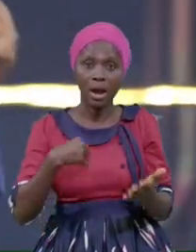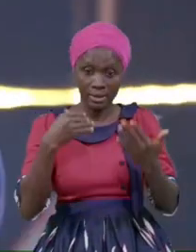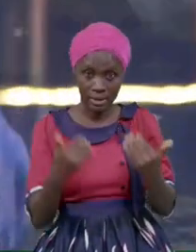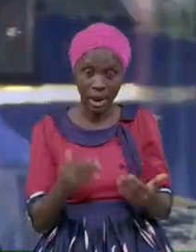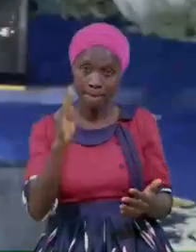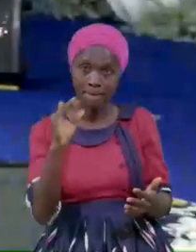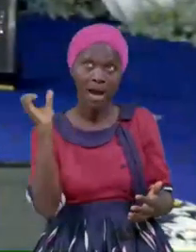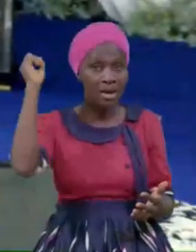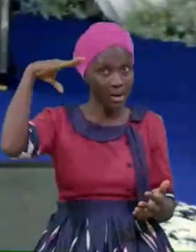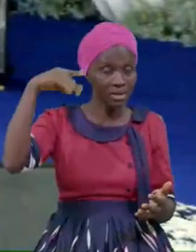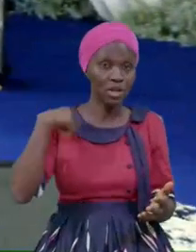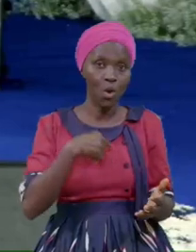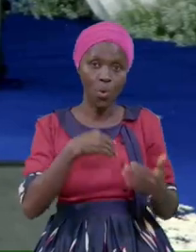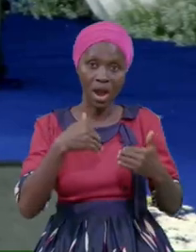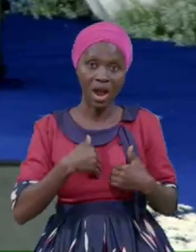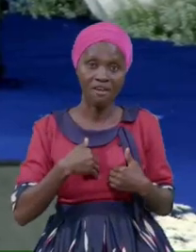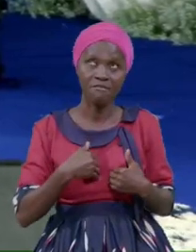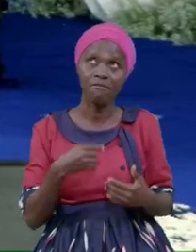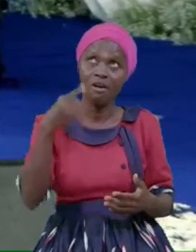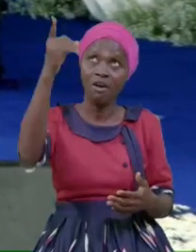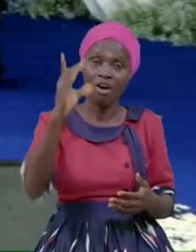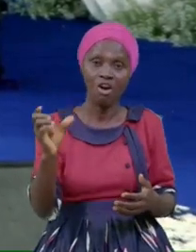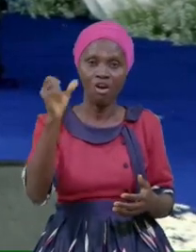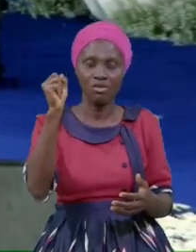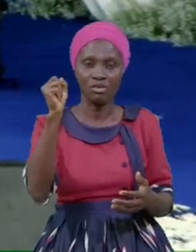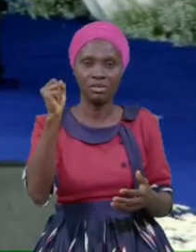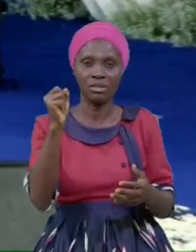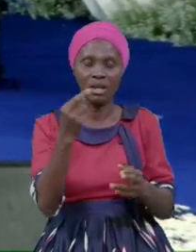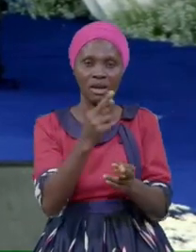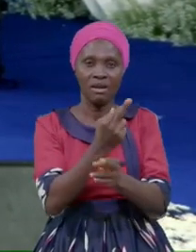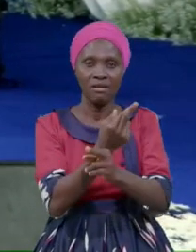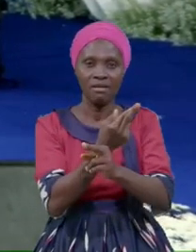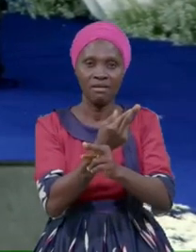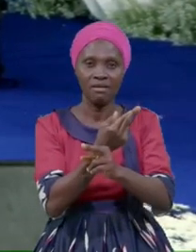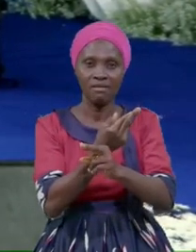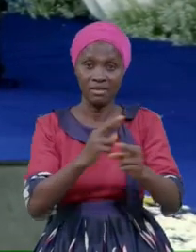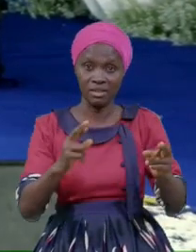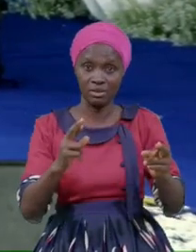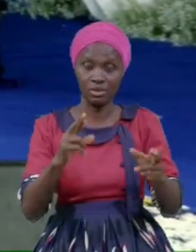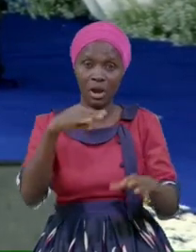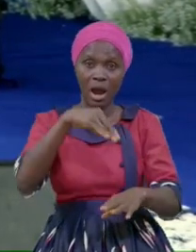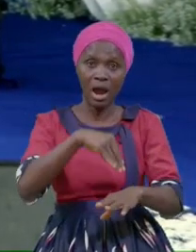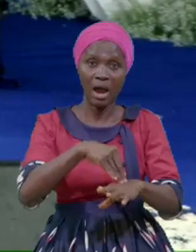nous avons la rédemption de Dieu aux dépens de Christ.